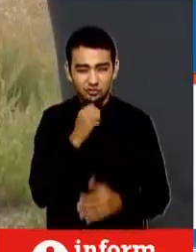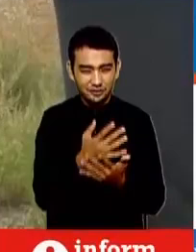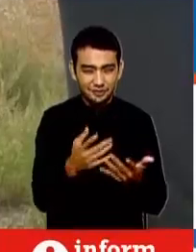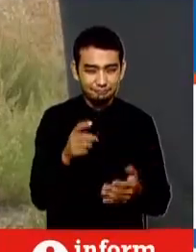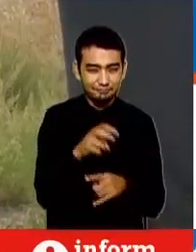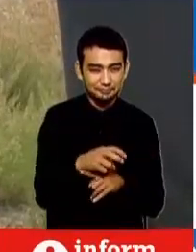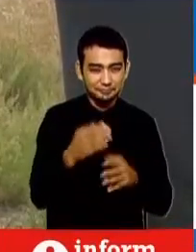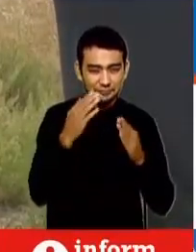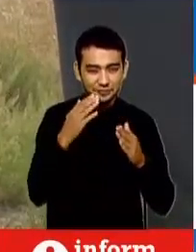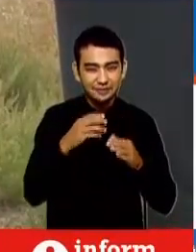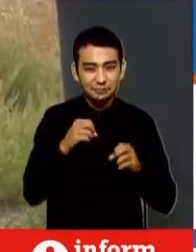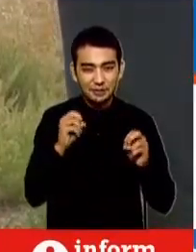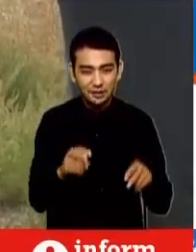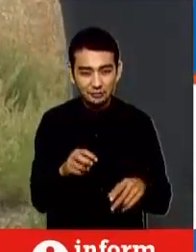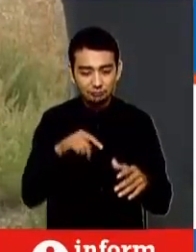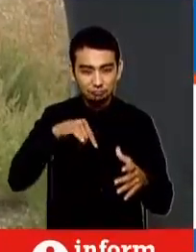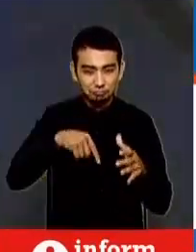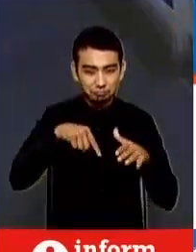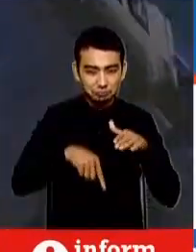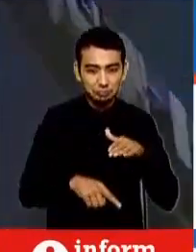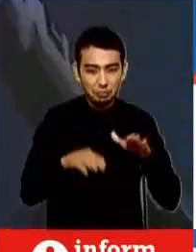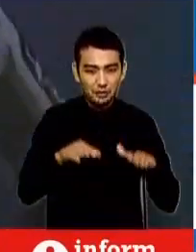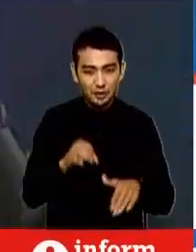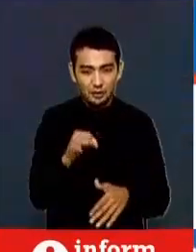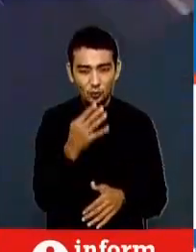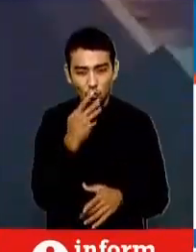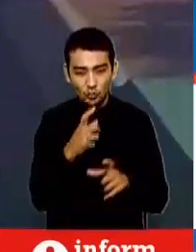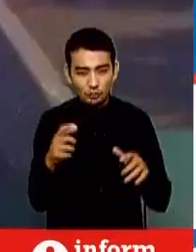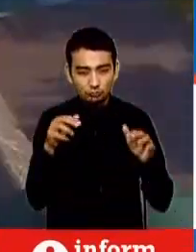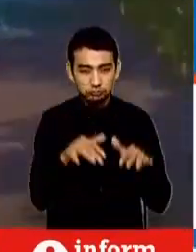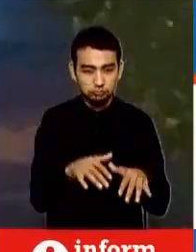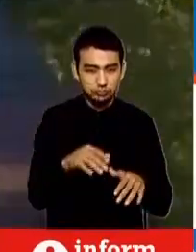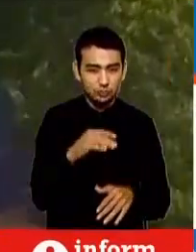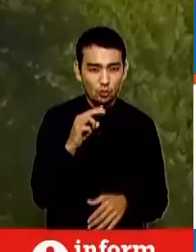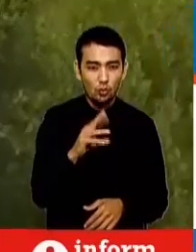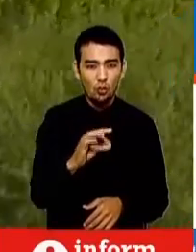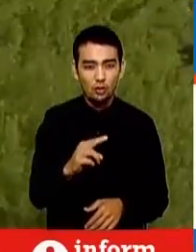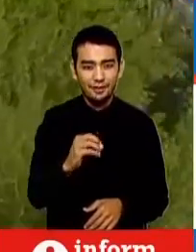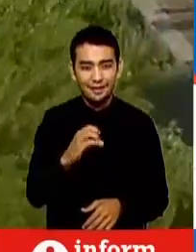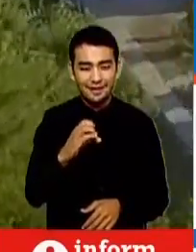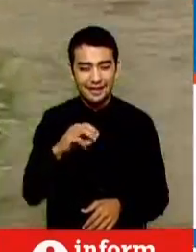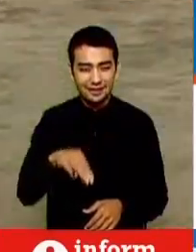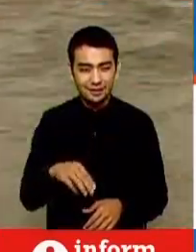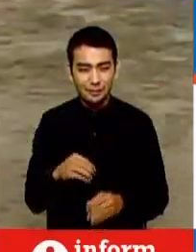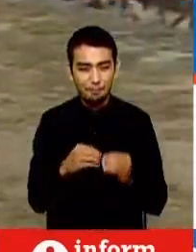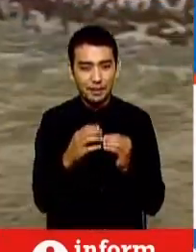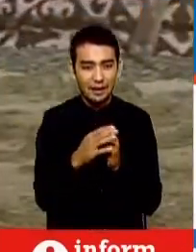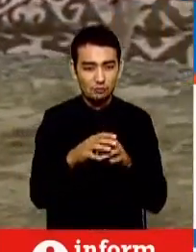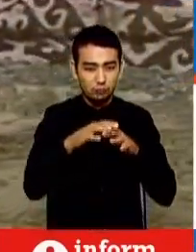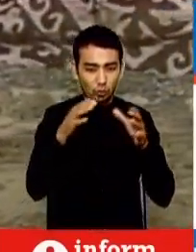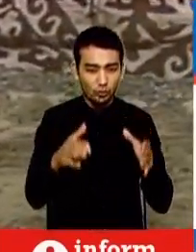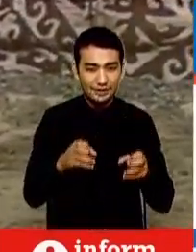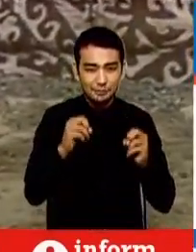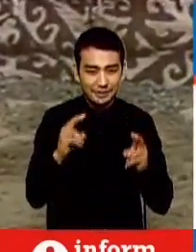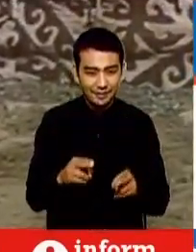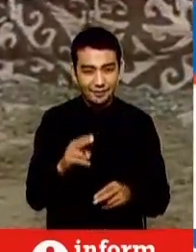надеждой на исцеление. В пути большинство туристов останавливаются в этноауле Когес, где установлены 15 войлочных юрт,